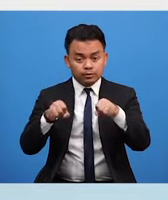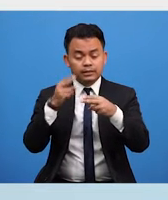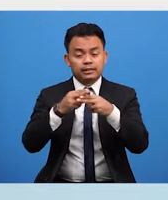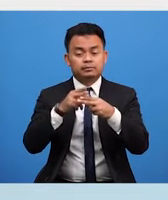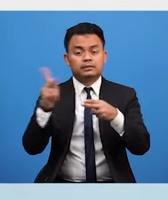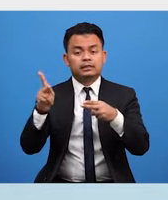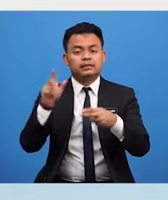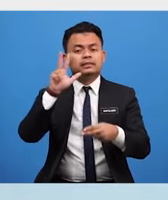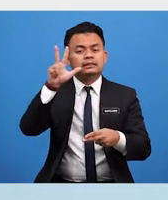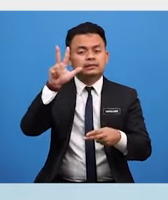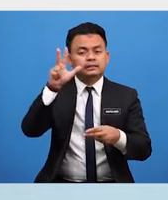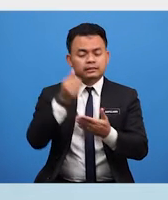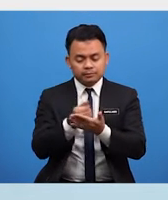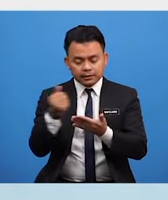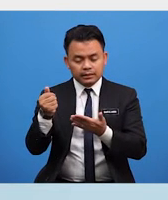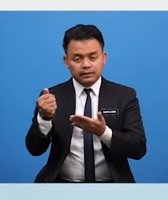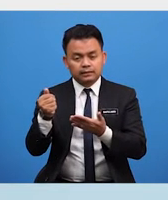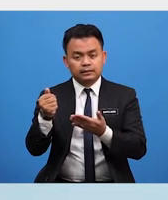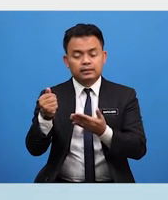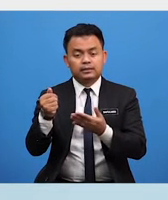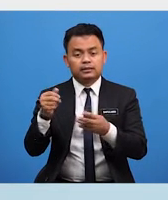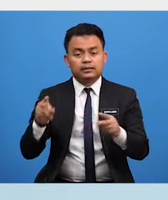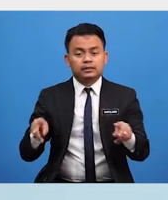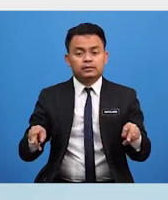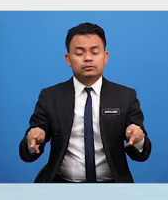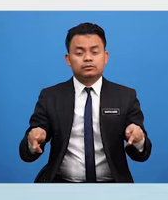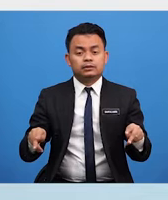yang digunakan dalam proses menerap.